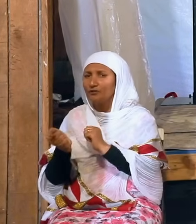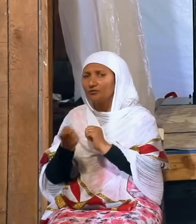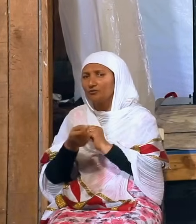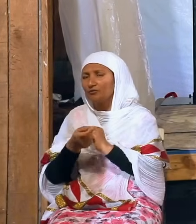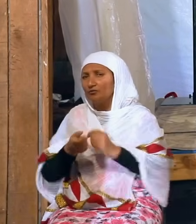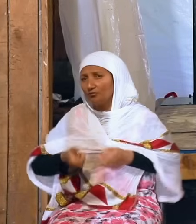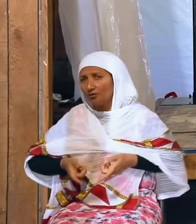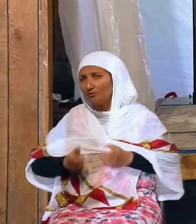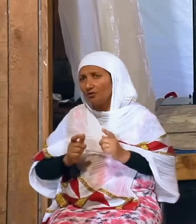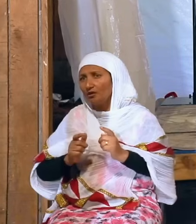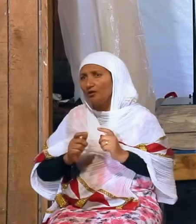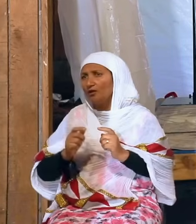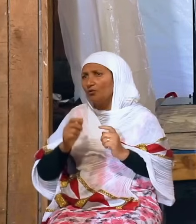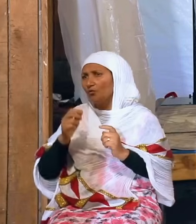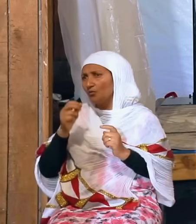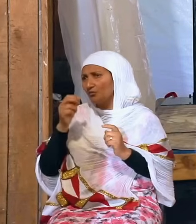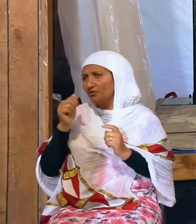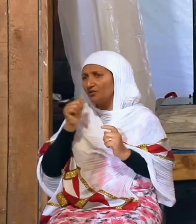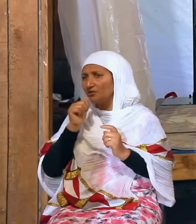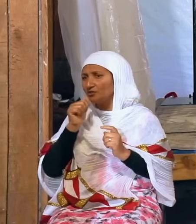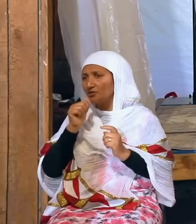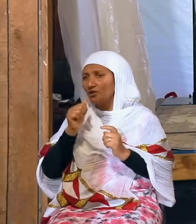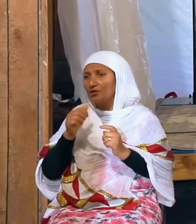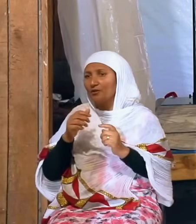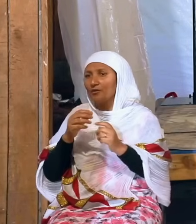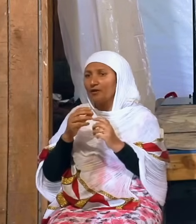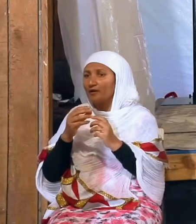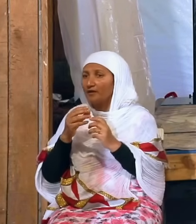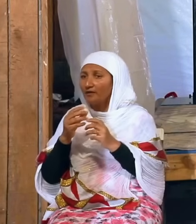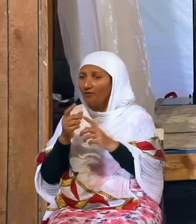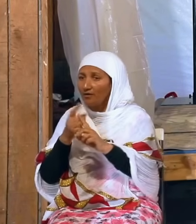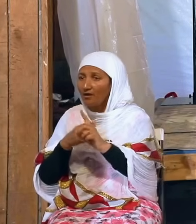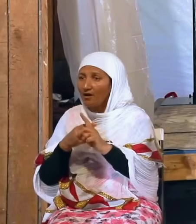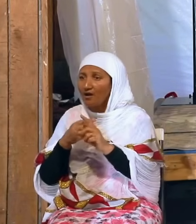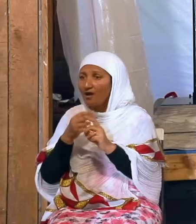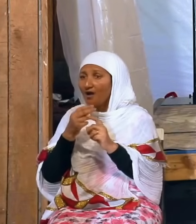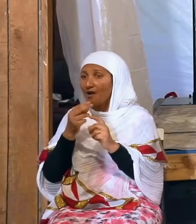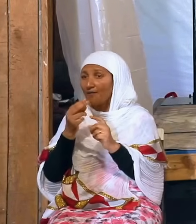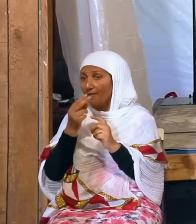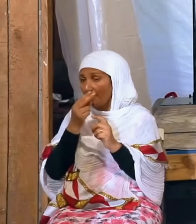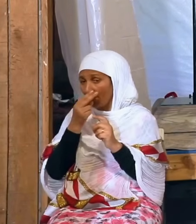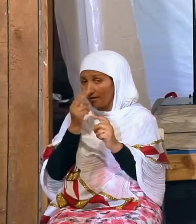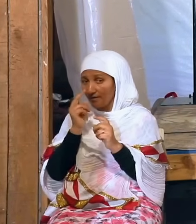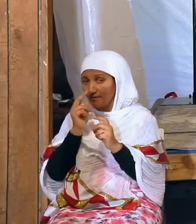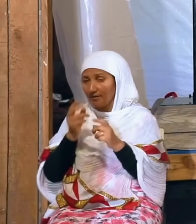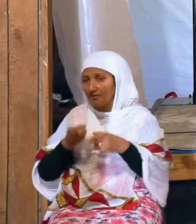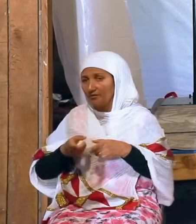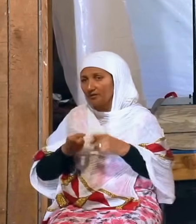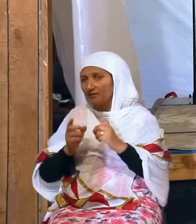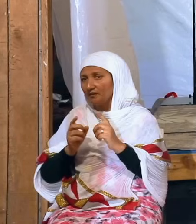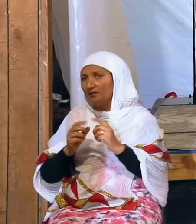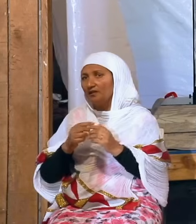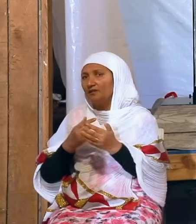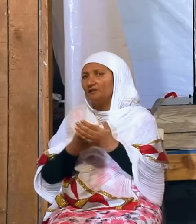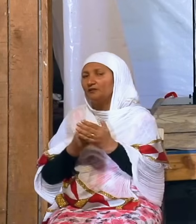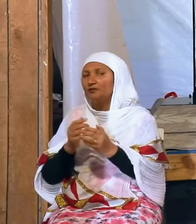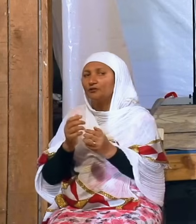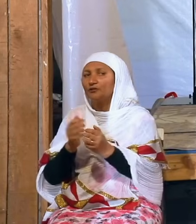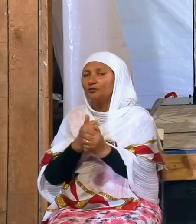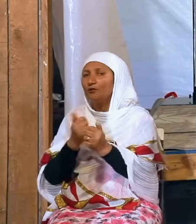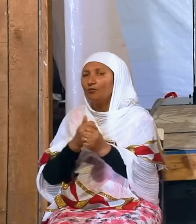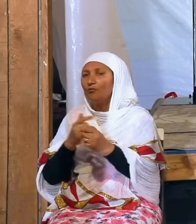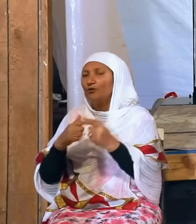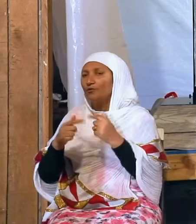ልጅ ለወር አበባ ወንድ ልጅ ለሚደርሱበት ይደርሳሉ ለአቅመ ሔዋን ለአቅመ አዳም ይደርሳሉ እነዛን ተከትለው የሚመጡ ስሜቶች